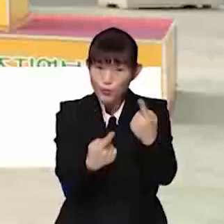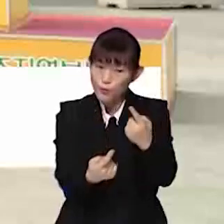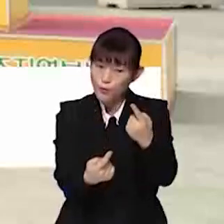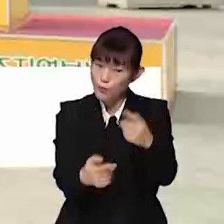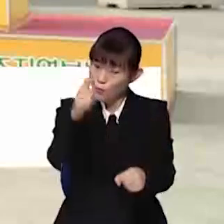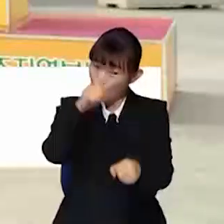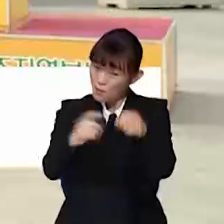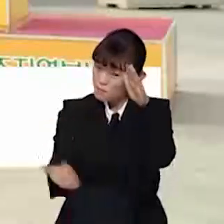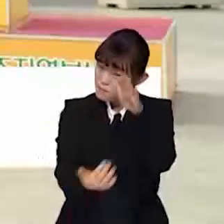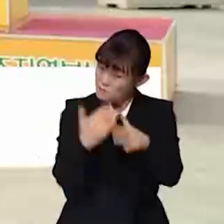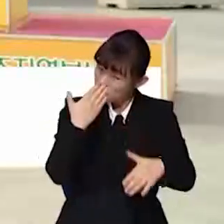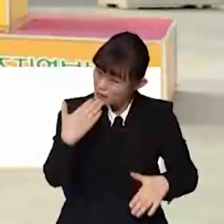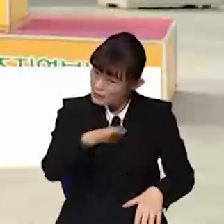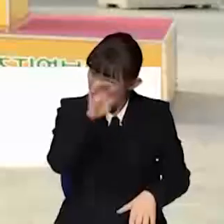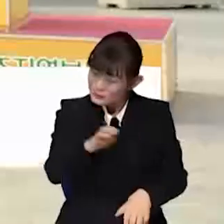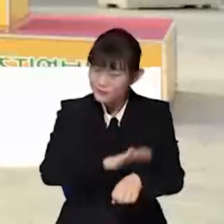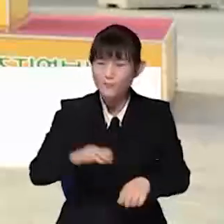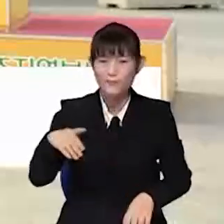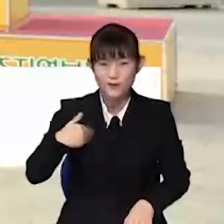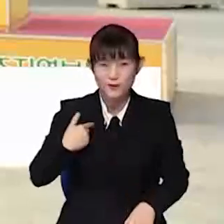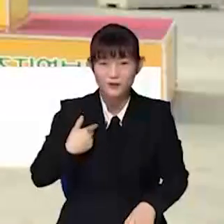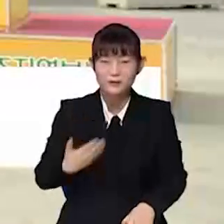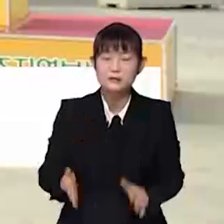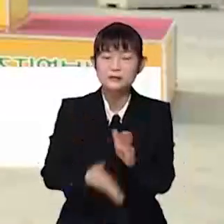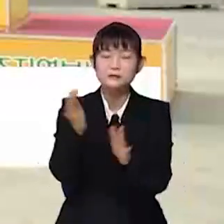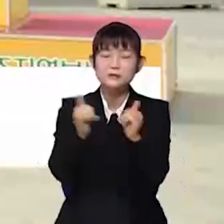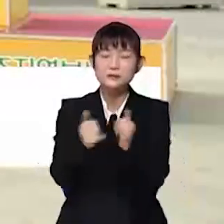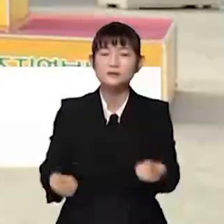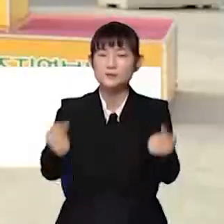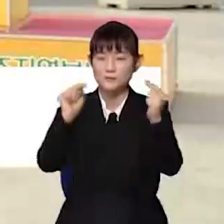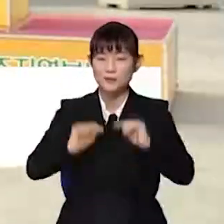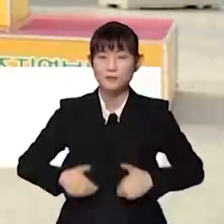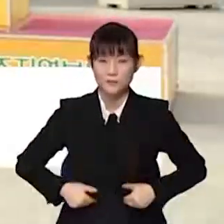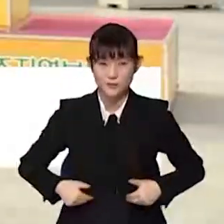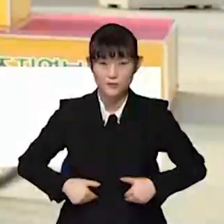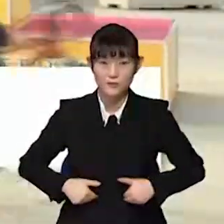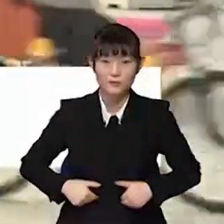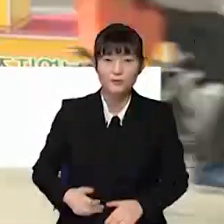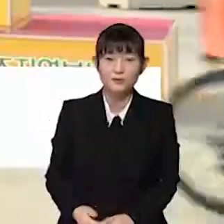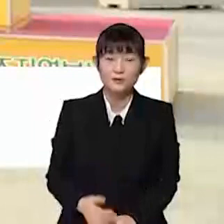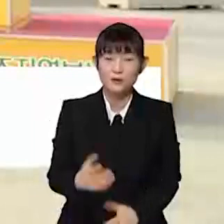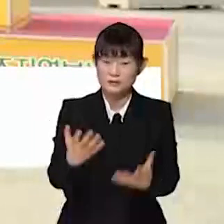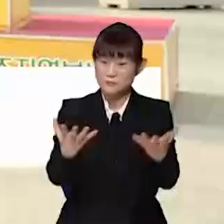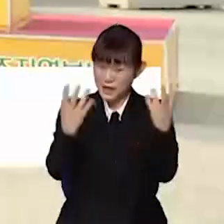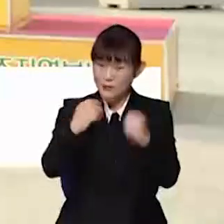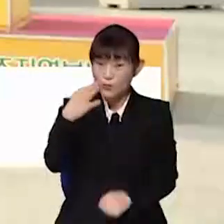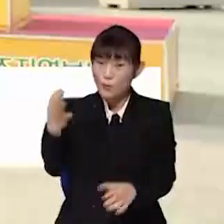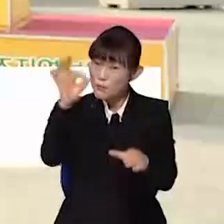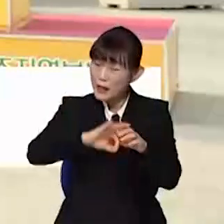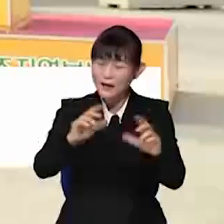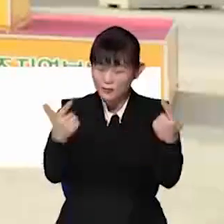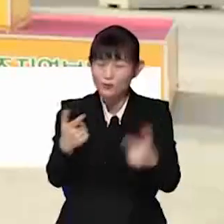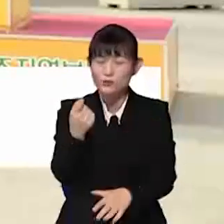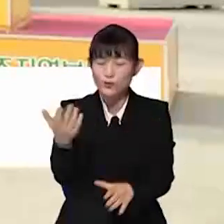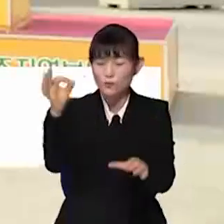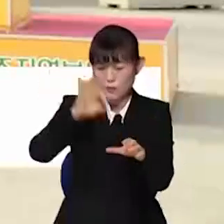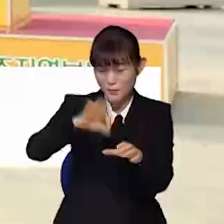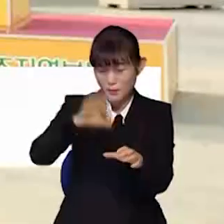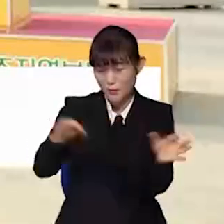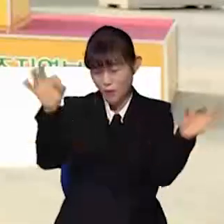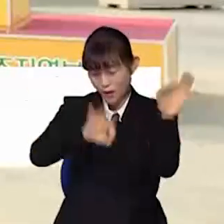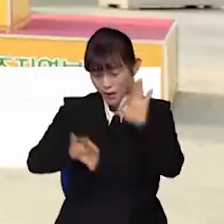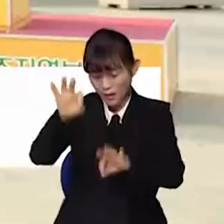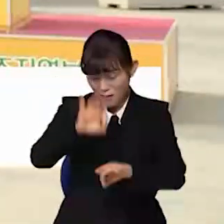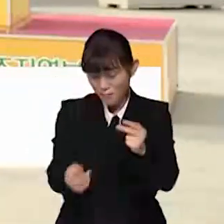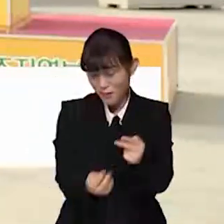어려운 상황입니다. 시민분들의 참여가 지금 절실한 상태이고요. 큰 기부가 아니더라도 우리 시민분들의 작은 나눔들이